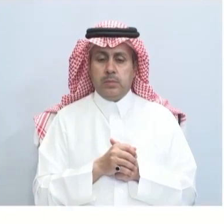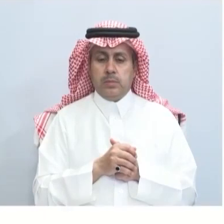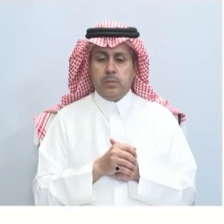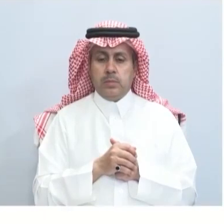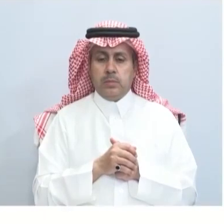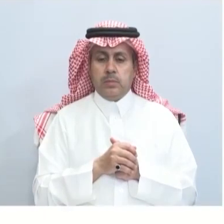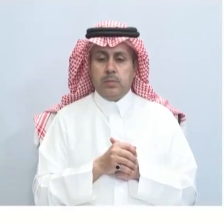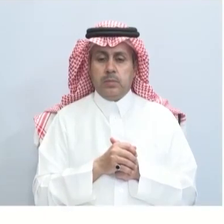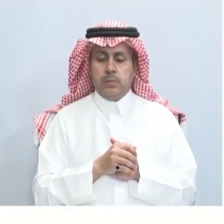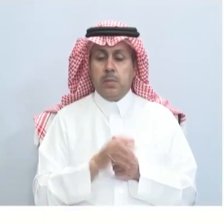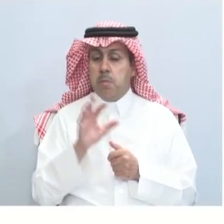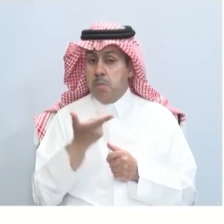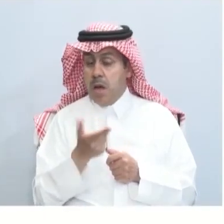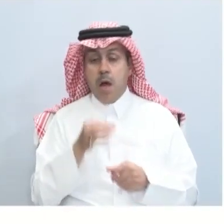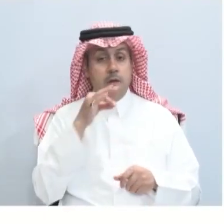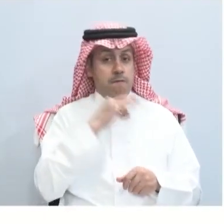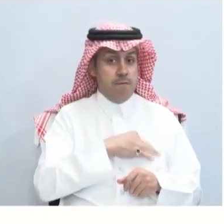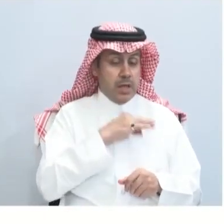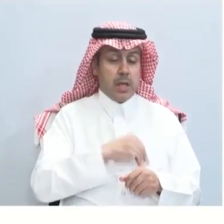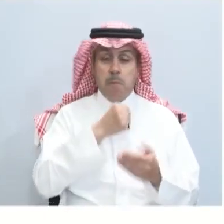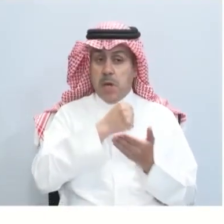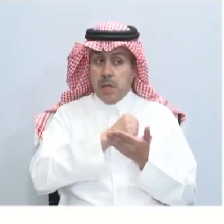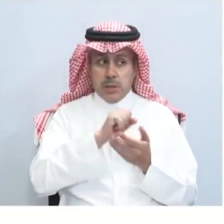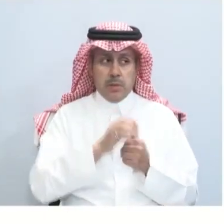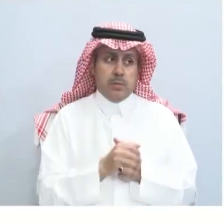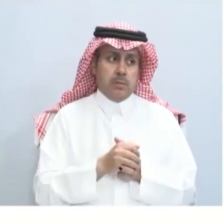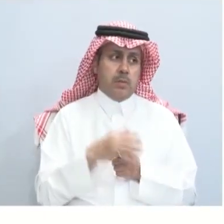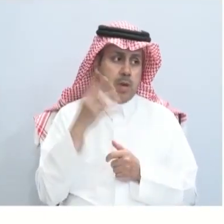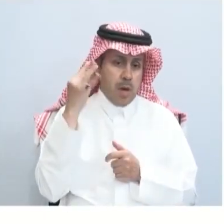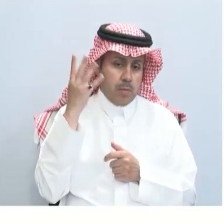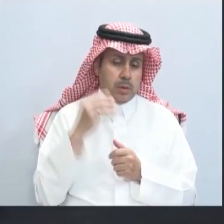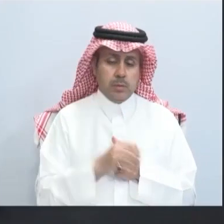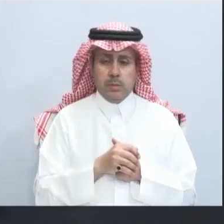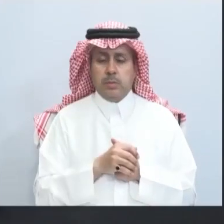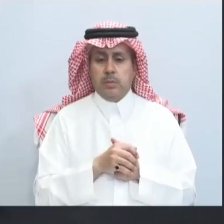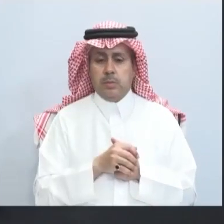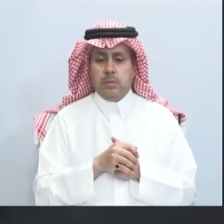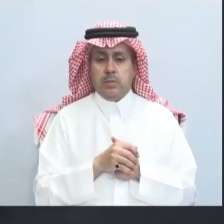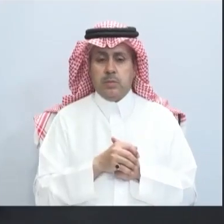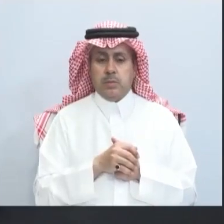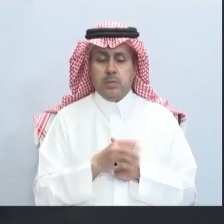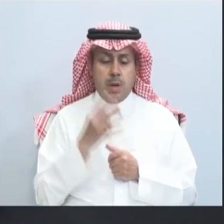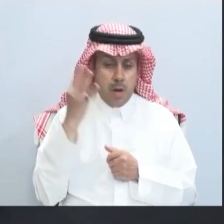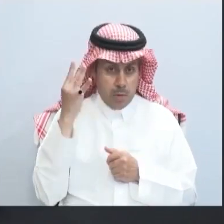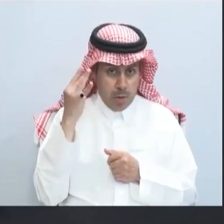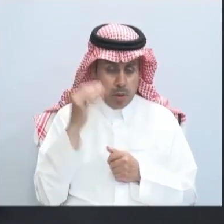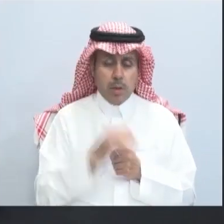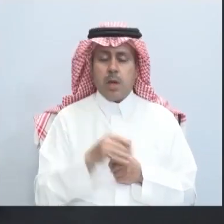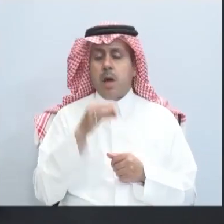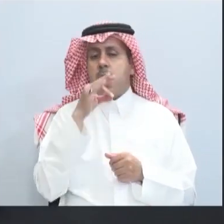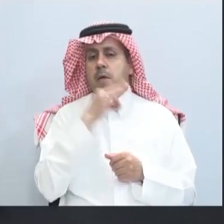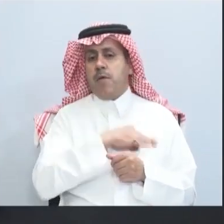اليكم ذكرنا ما الحكمه من النسخ ذكرنا اربعه امور اربعه امور ذكرنا في درس